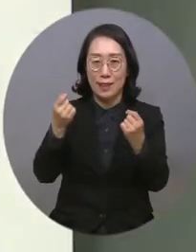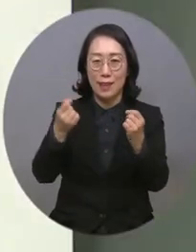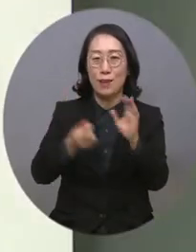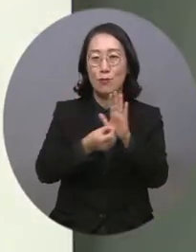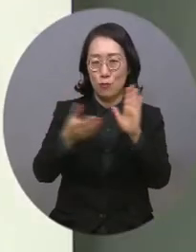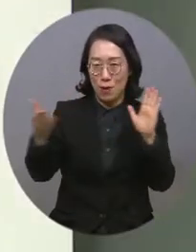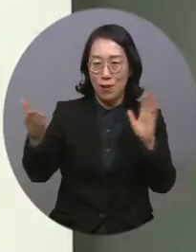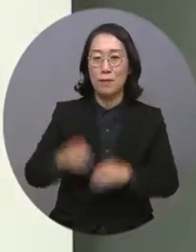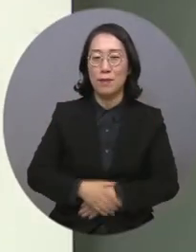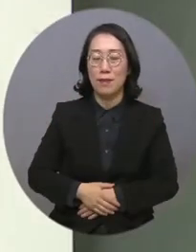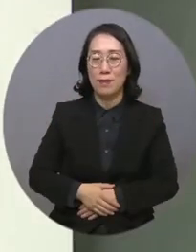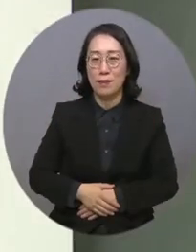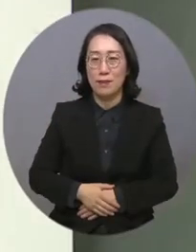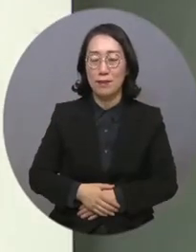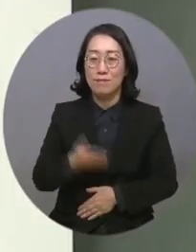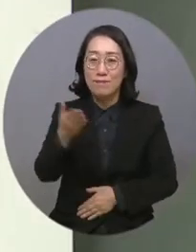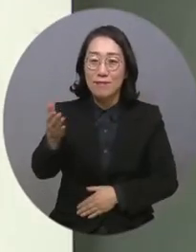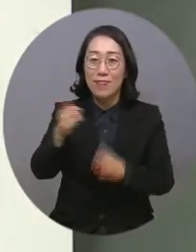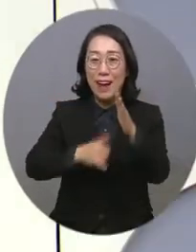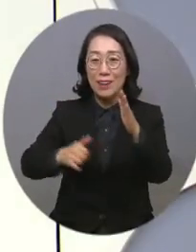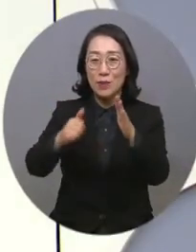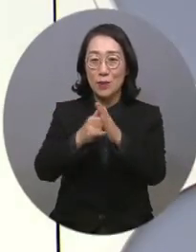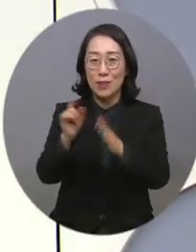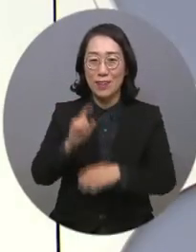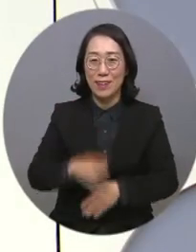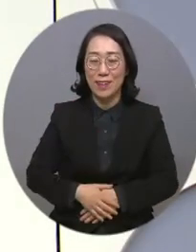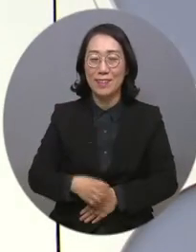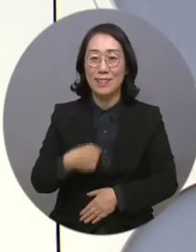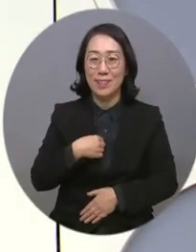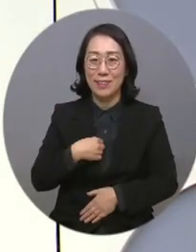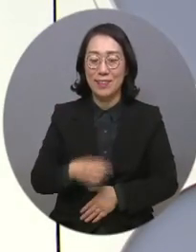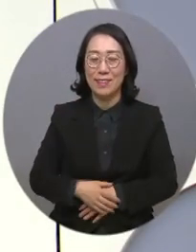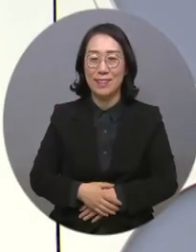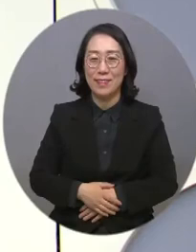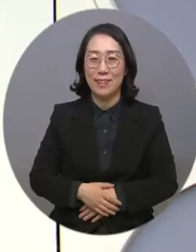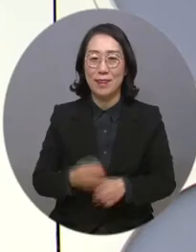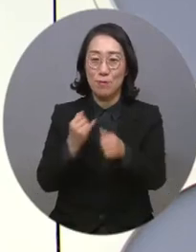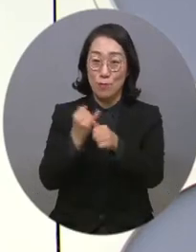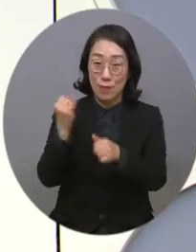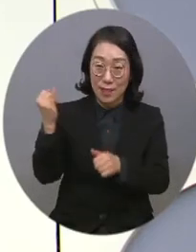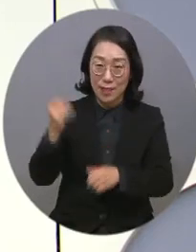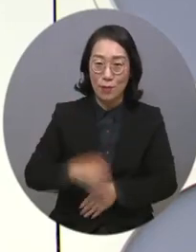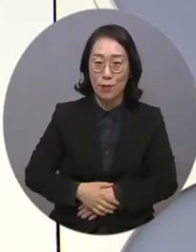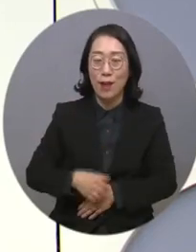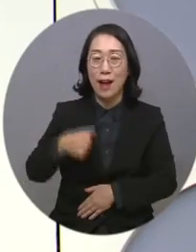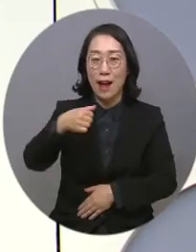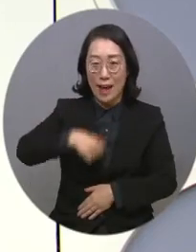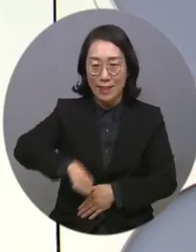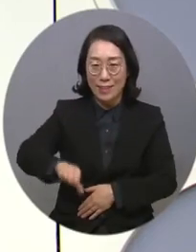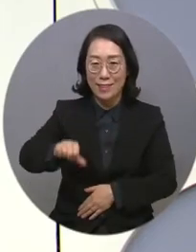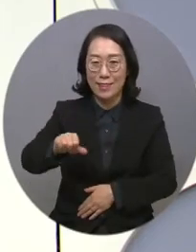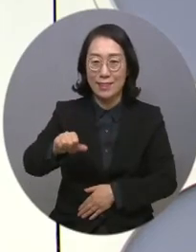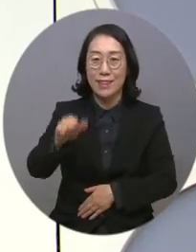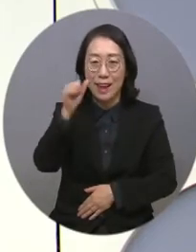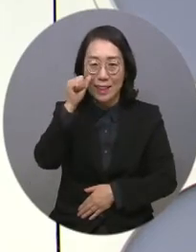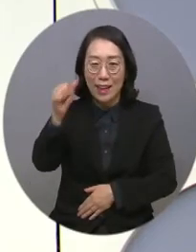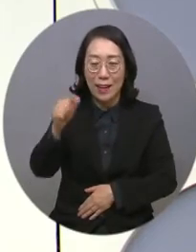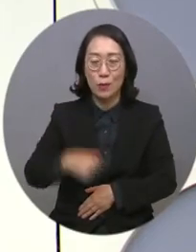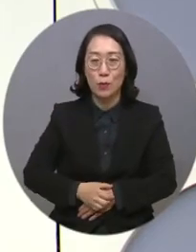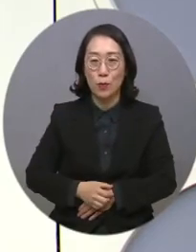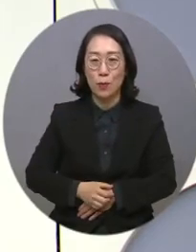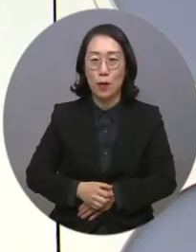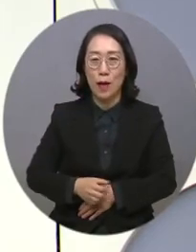예. 가족 관계는 어떻게 되십니까? 예, 저는 뭐 우리 집사람하고 우리 아들 외동아들 하나하고 이제 우리